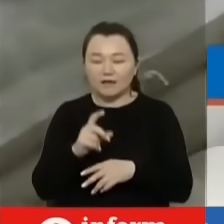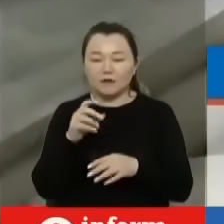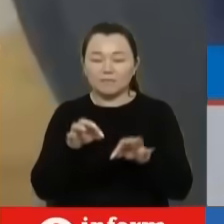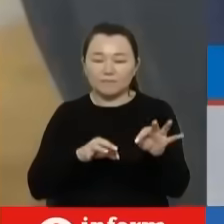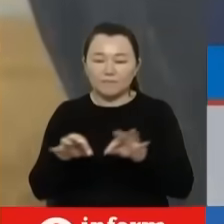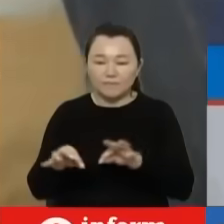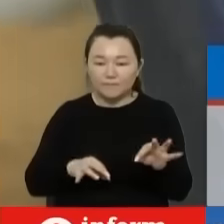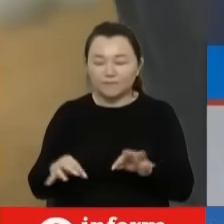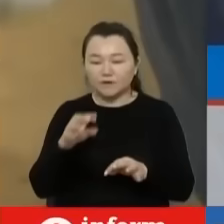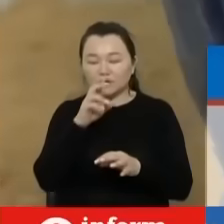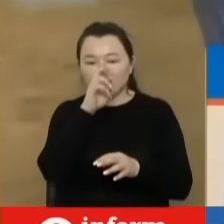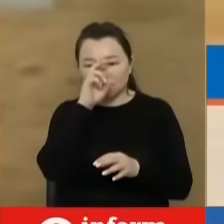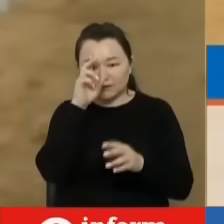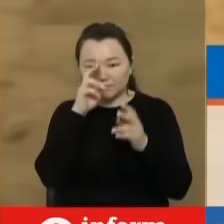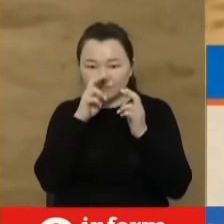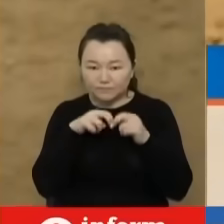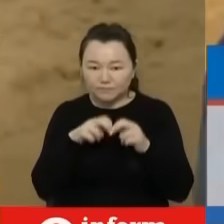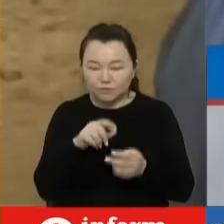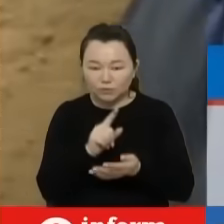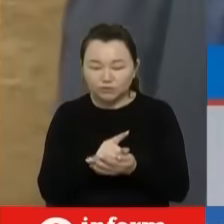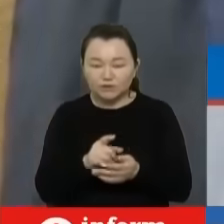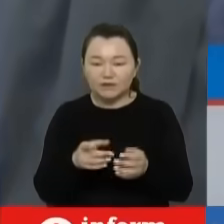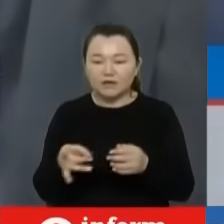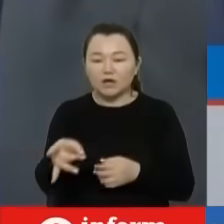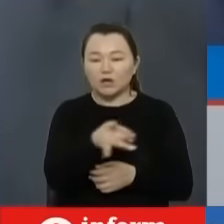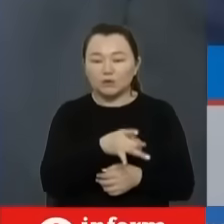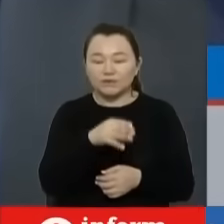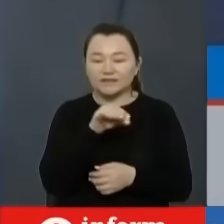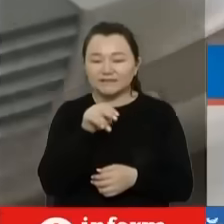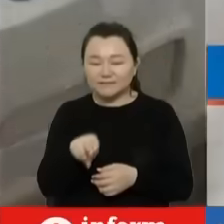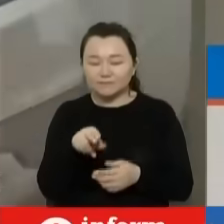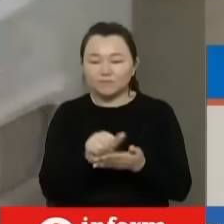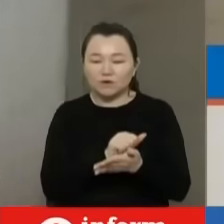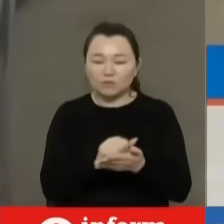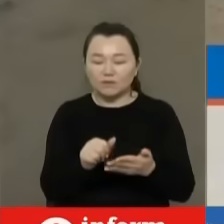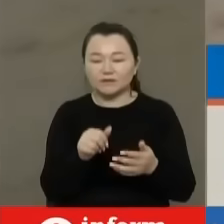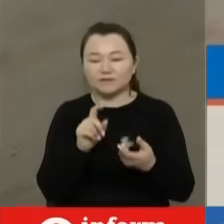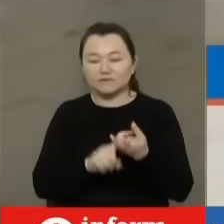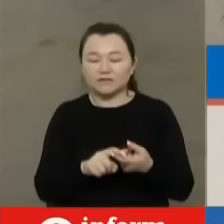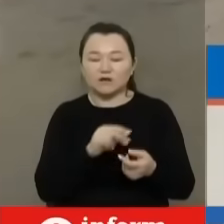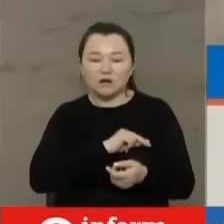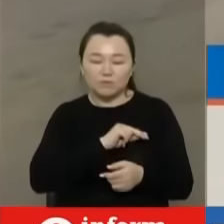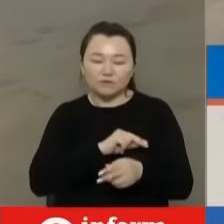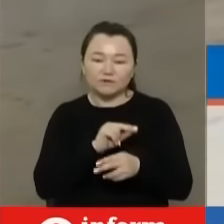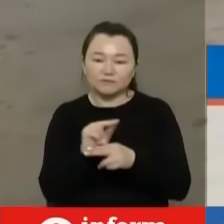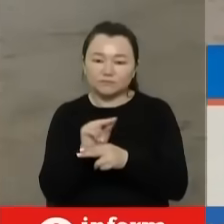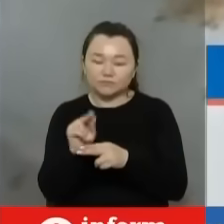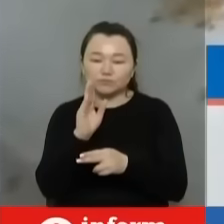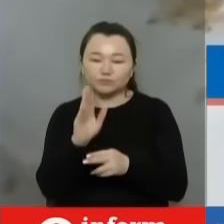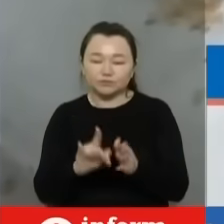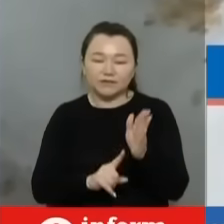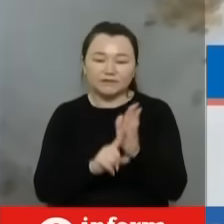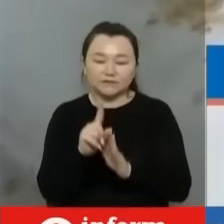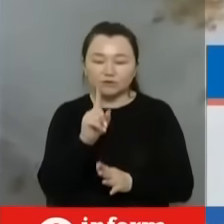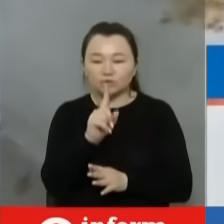мемлекеттік сараптамадан өткізілу керек. Сол арқылы өңірлерде типтік жобалық құжаттама негізінде жұмыс жүргізуге мүмкіндік тумақ. Десе